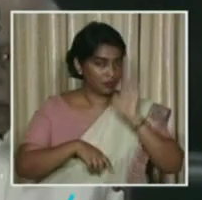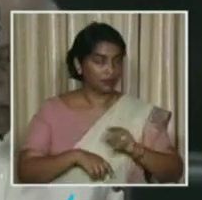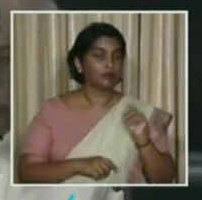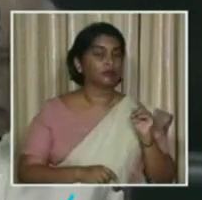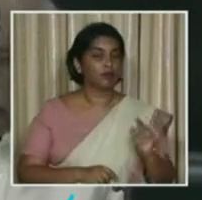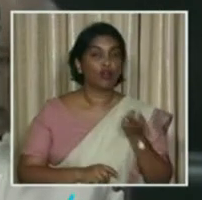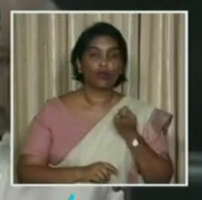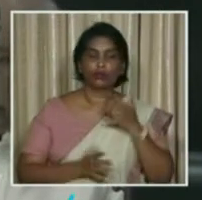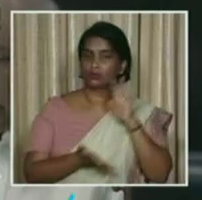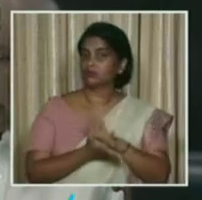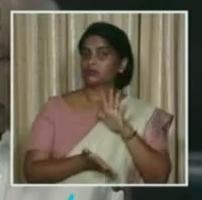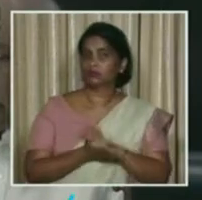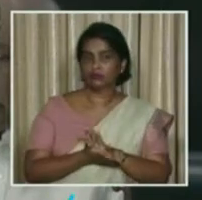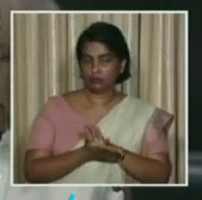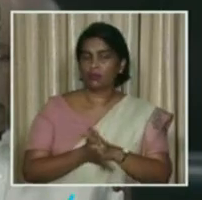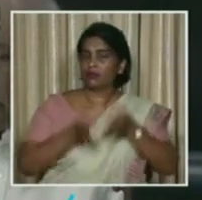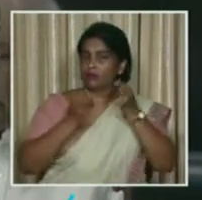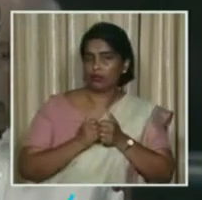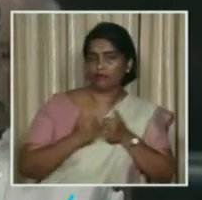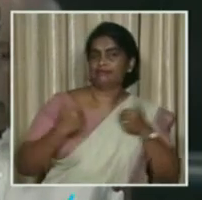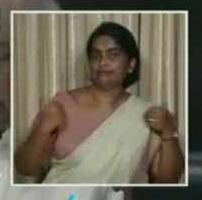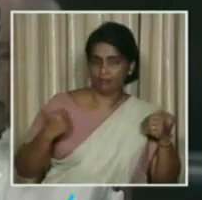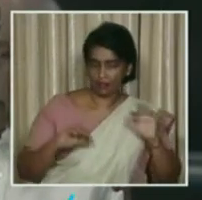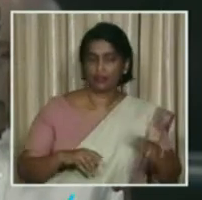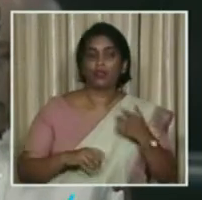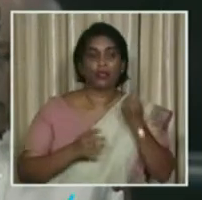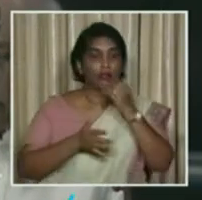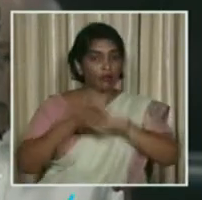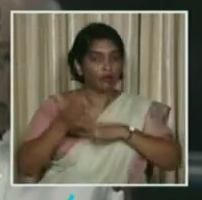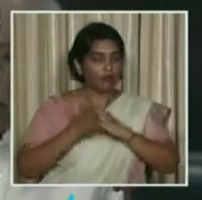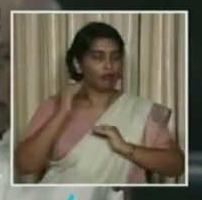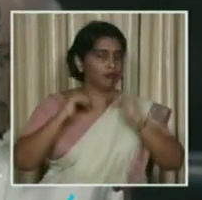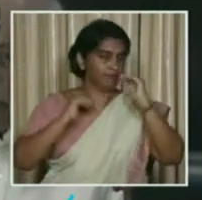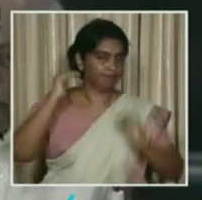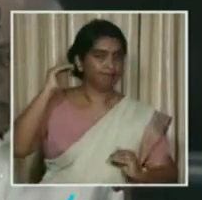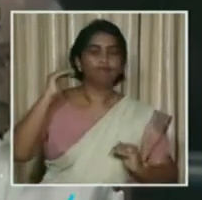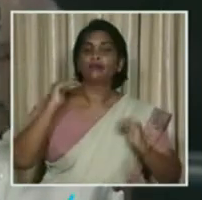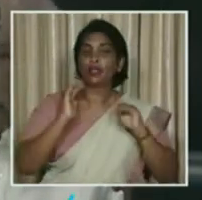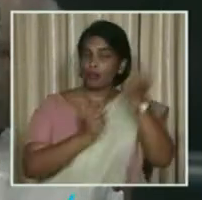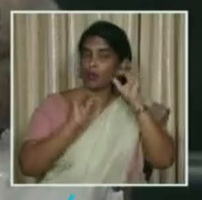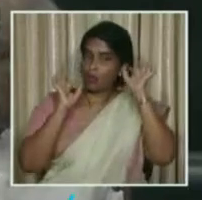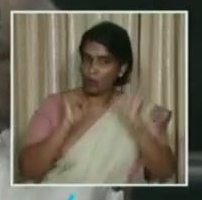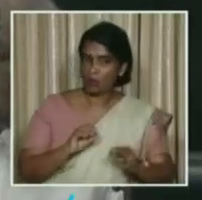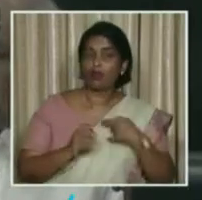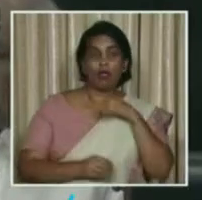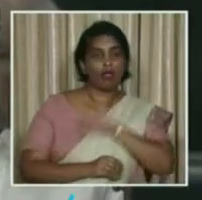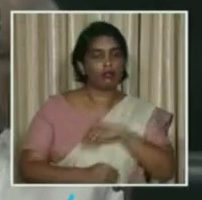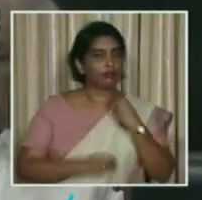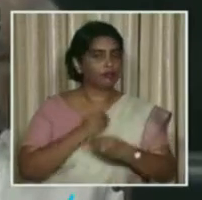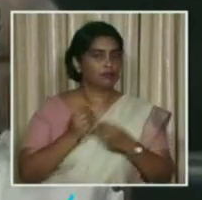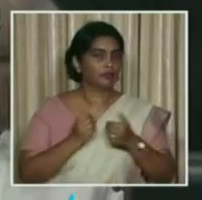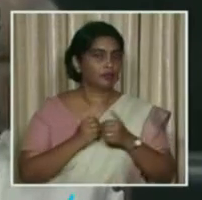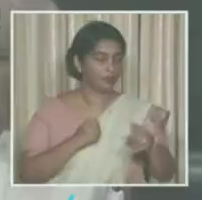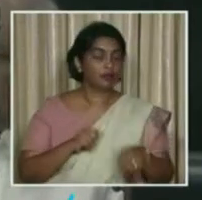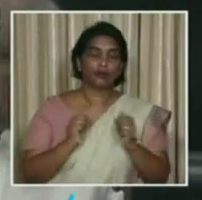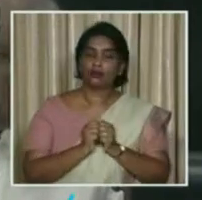ගන්නවා. මුදල් අච්චු ගැසීමෙන් ක්‍රමානුකූලව බැහැර වෙනවා. අයවැය හිඟය පියවා ගැනීම සඳහා ණය ගැනීමෙන් තොරව ආදායම් උපදවා ගැනීමට